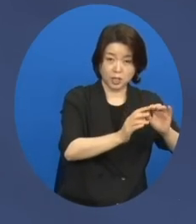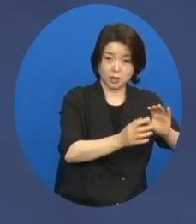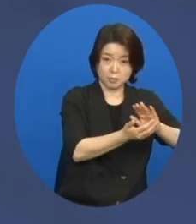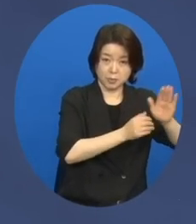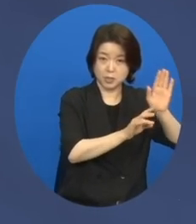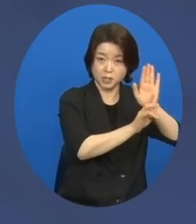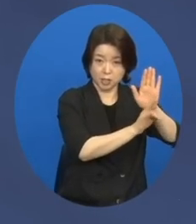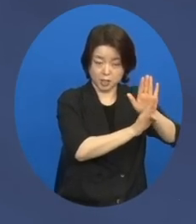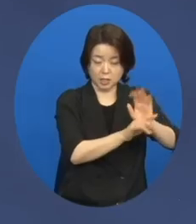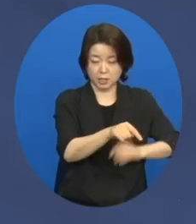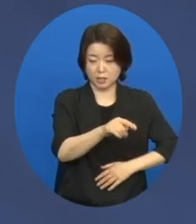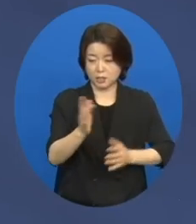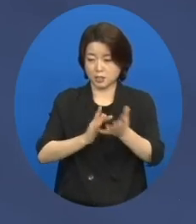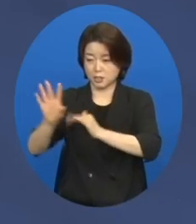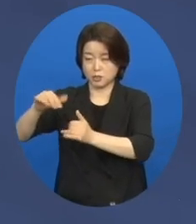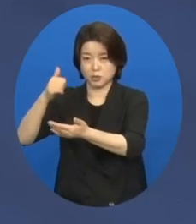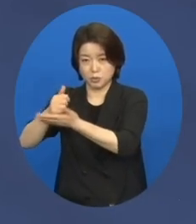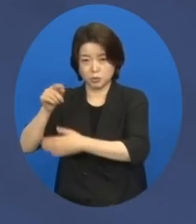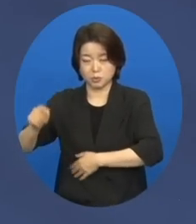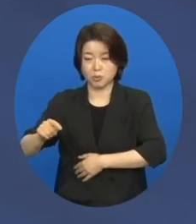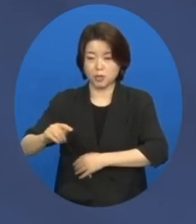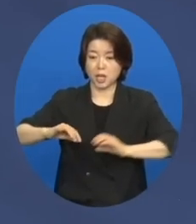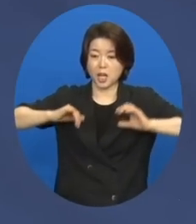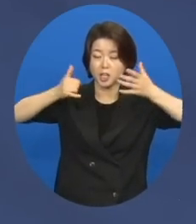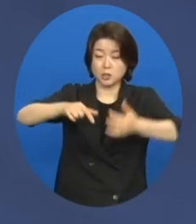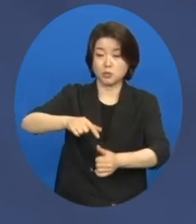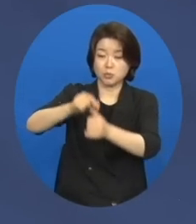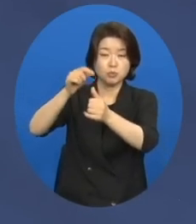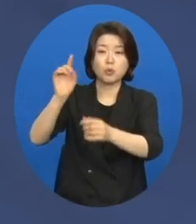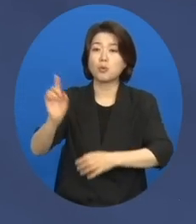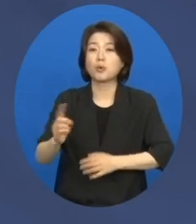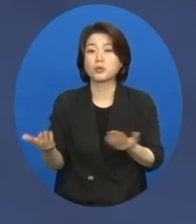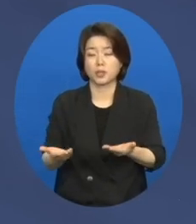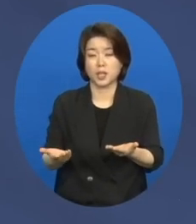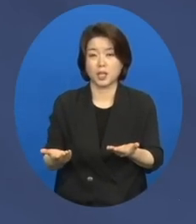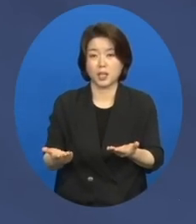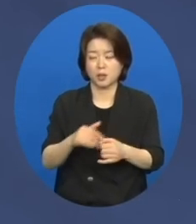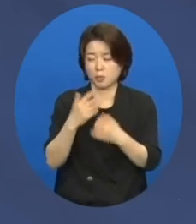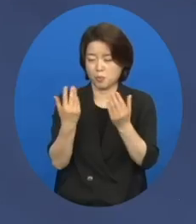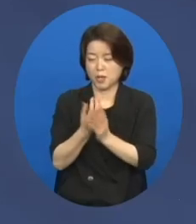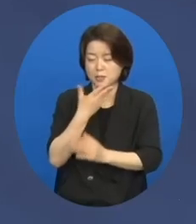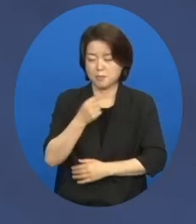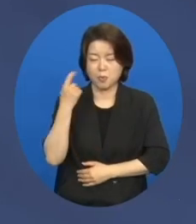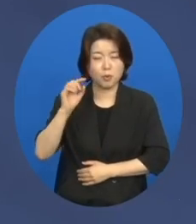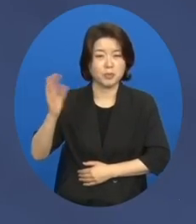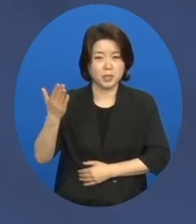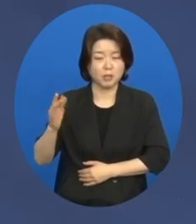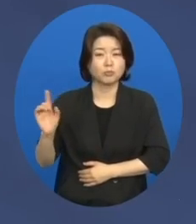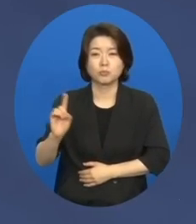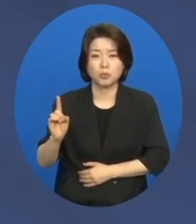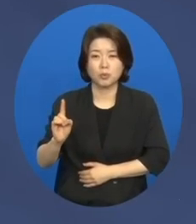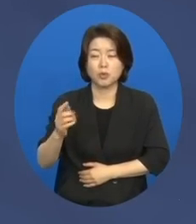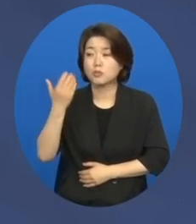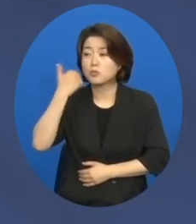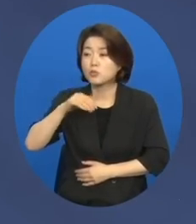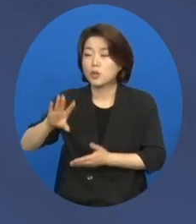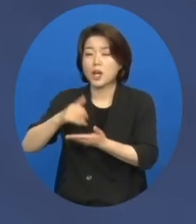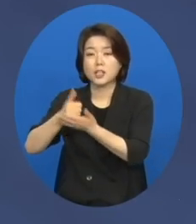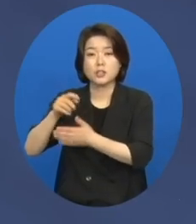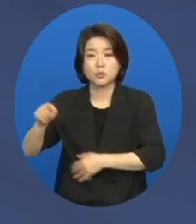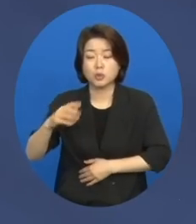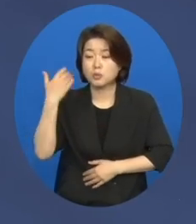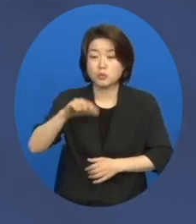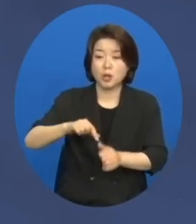예수 그리스도가 어떻게 인류를 구원하고 완전한 복음이 되실 것인지에 대한, 누가 그리스도이며 누가